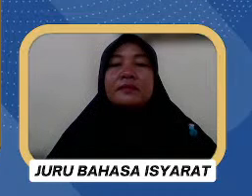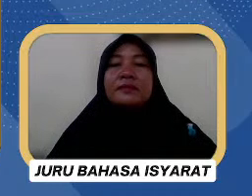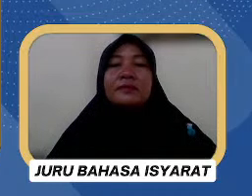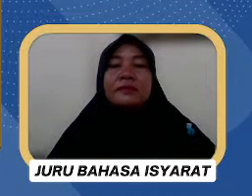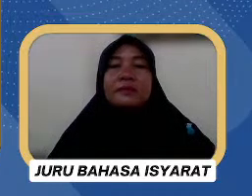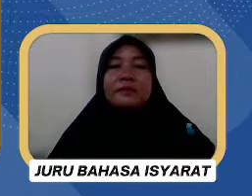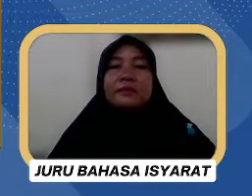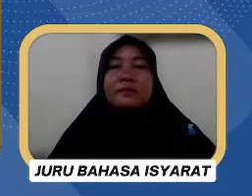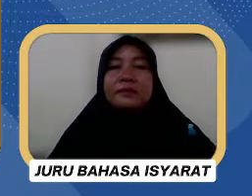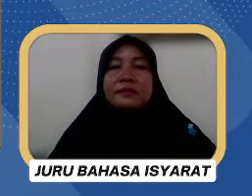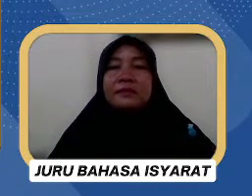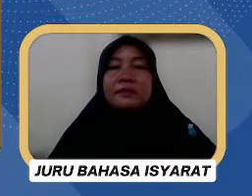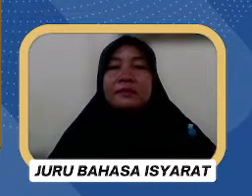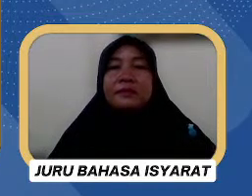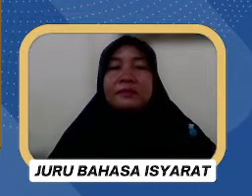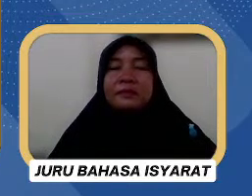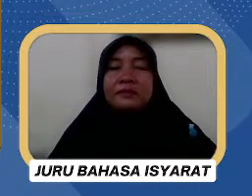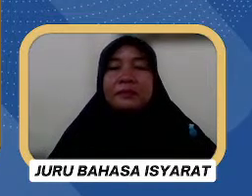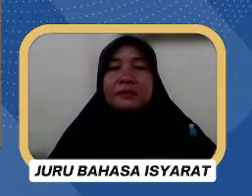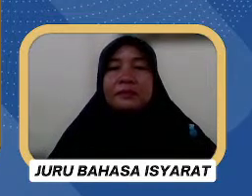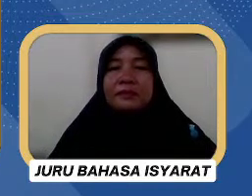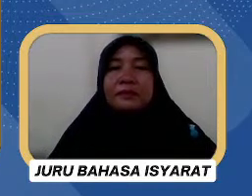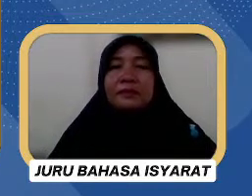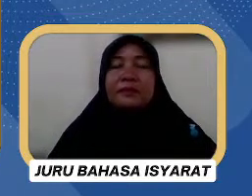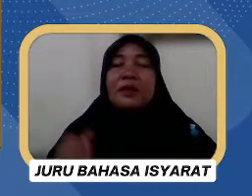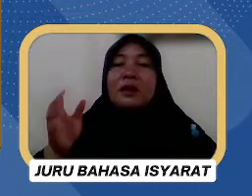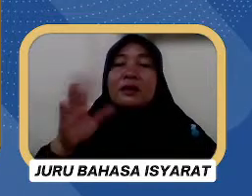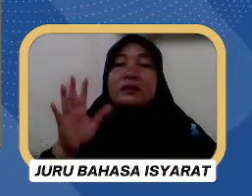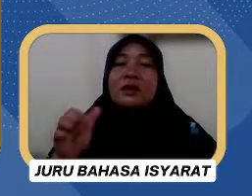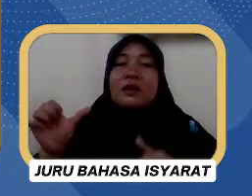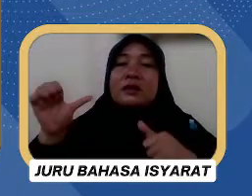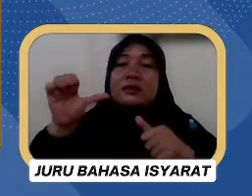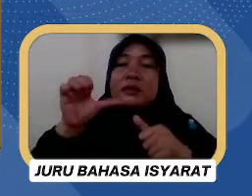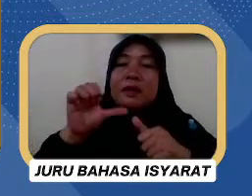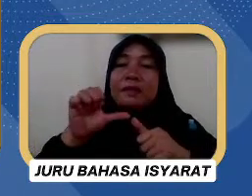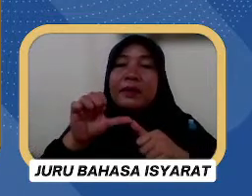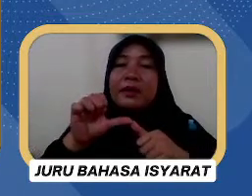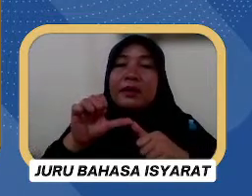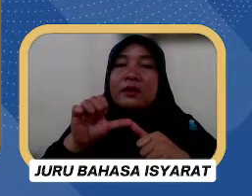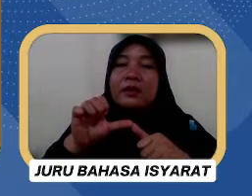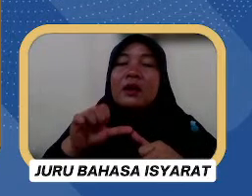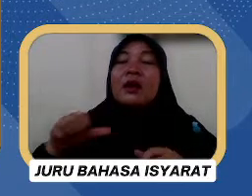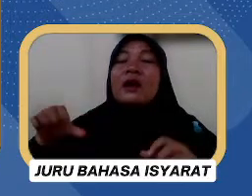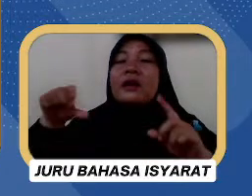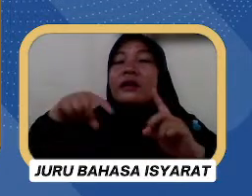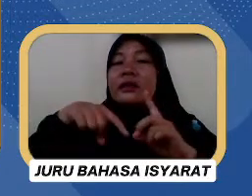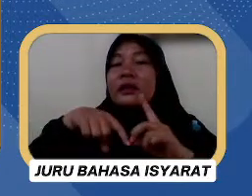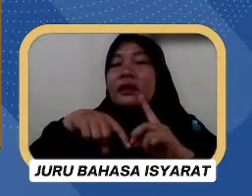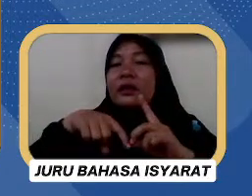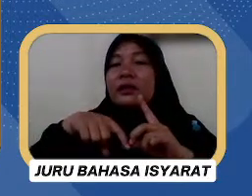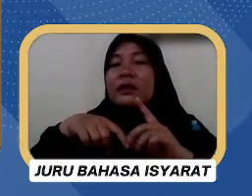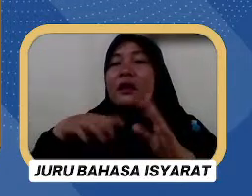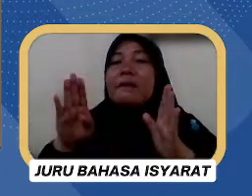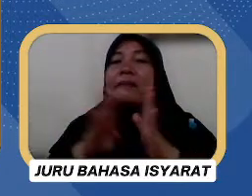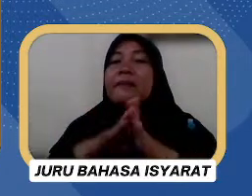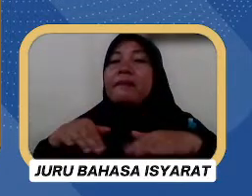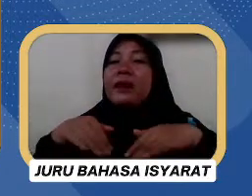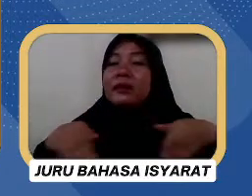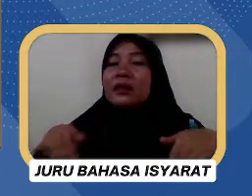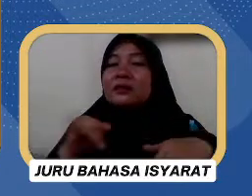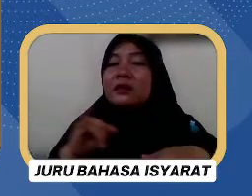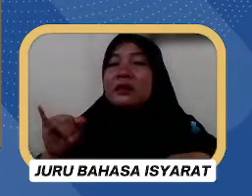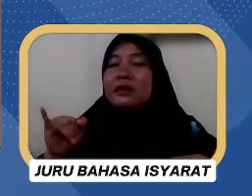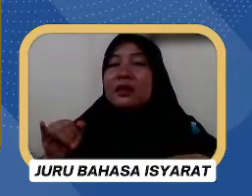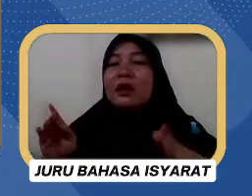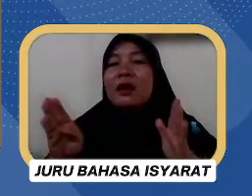hilang. Jadi jangan sampai media sosial saat ini membatasi ruang kita untuk berinteraksi kepada orang lain secara langsung.